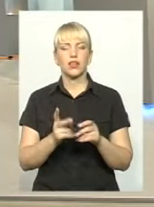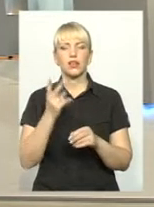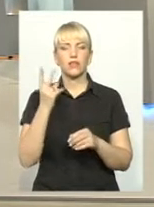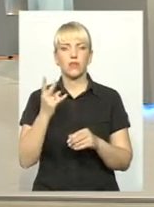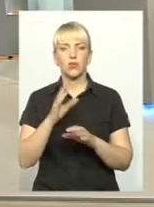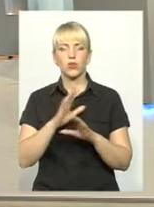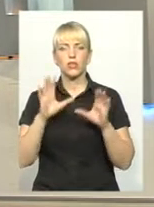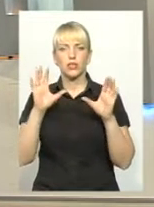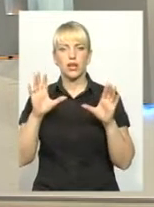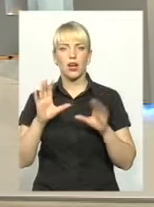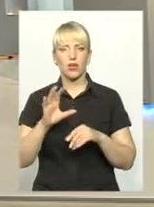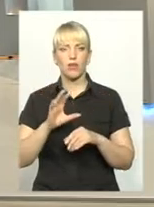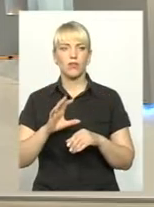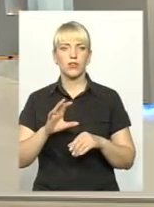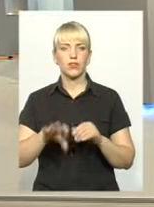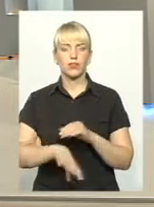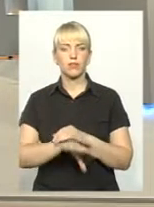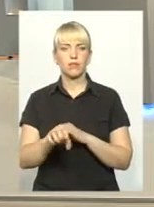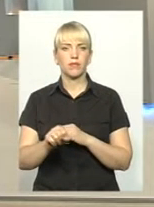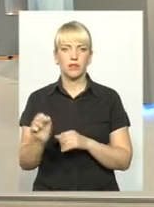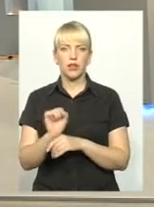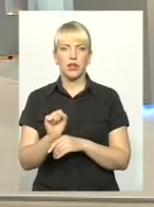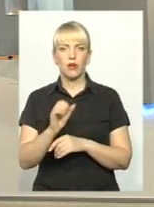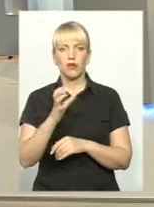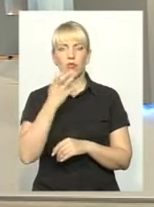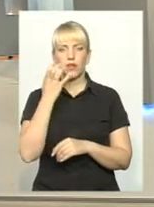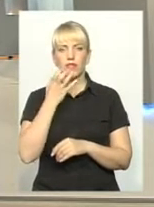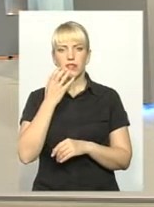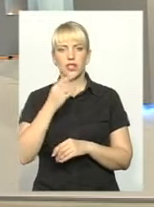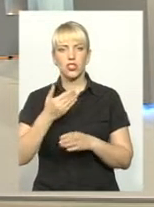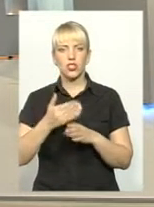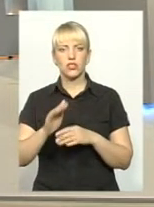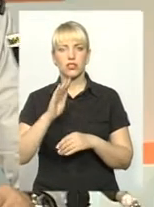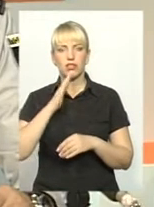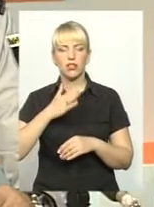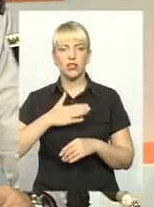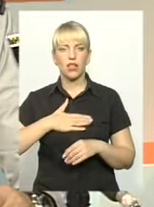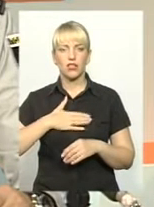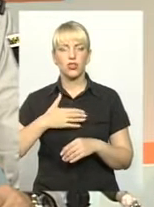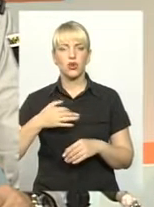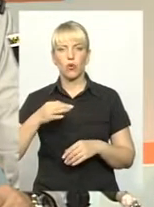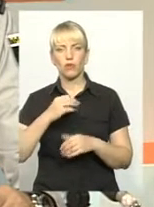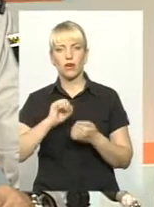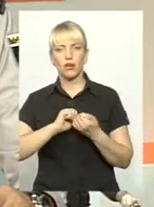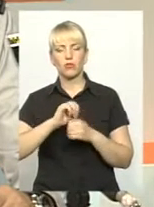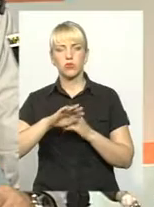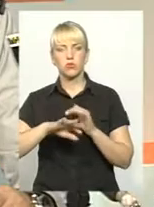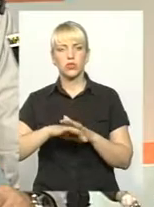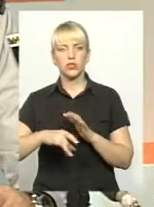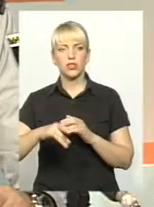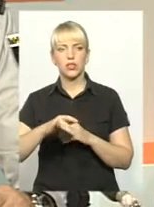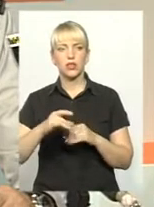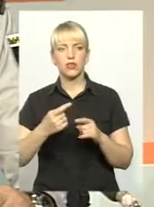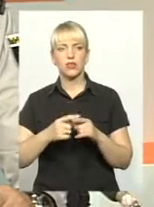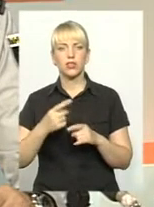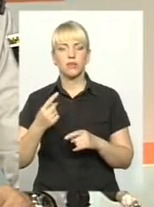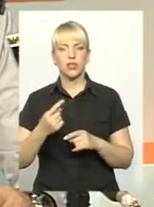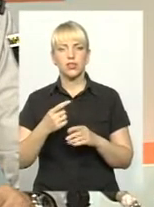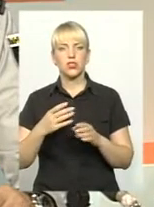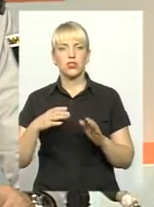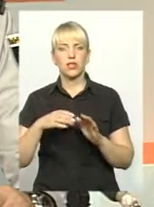заволодінь транспортних засобів. Це в південній частині нашої області, в Кам'янець-Подільський і Кам'янець-Подільський район. Це перша складова. І